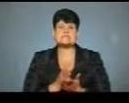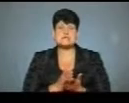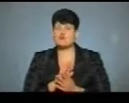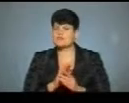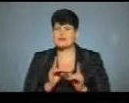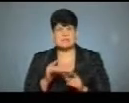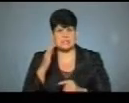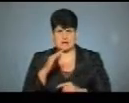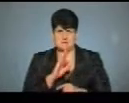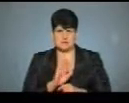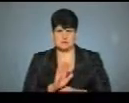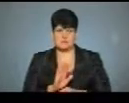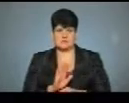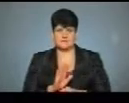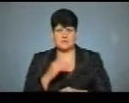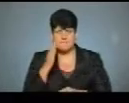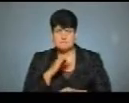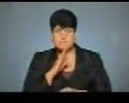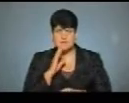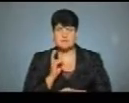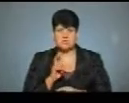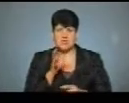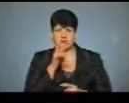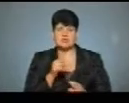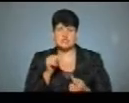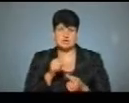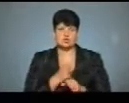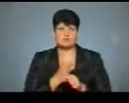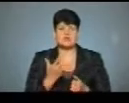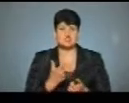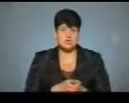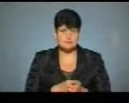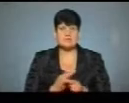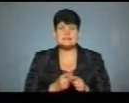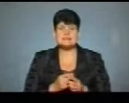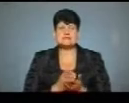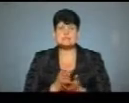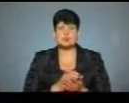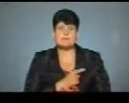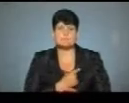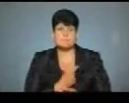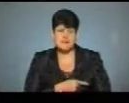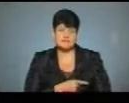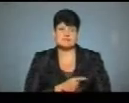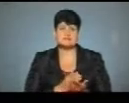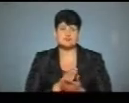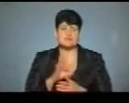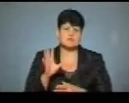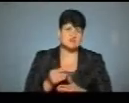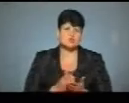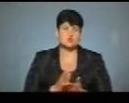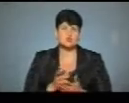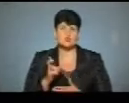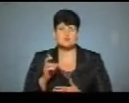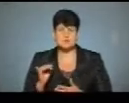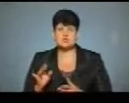тільки батьків. Батьки прийшли вчасно, зробили щеплення, це заслуга медиків, ну і заслуга всієї служби, тому